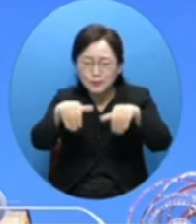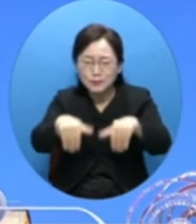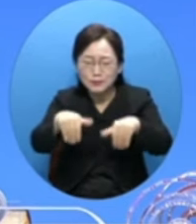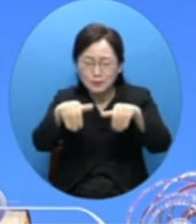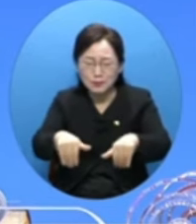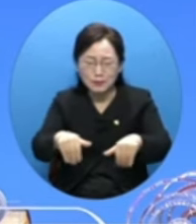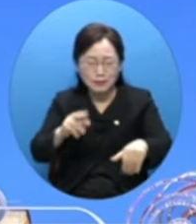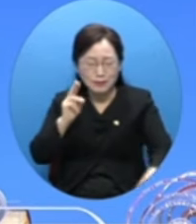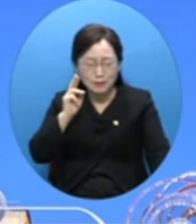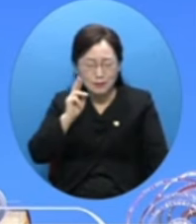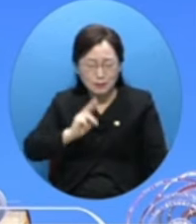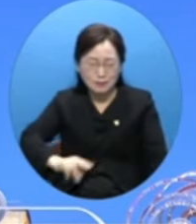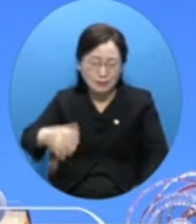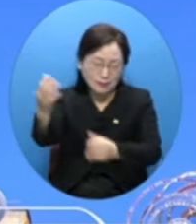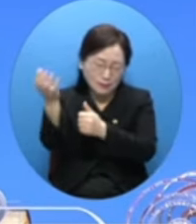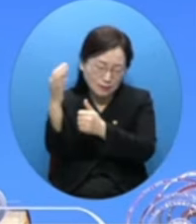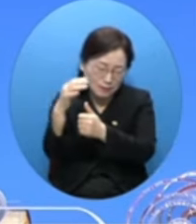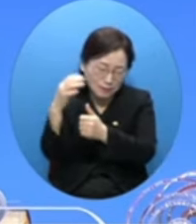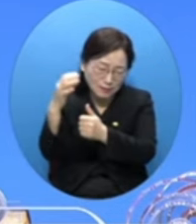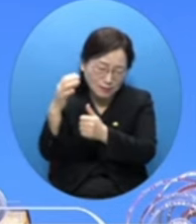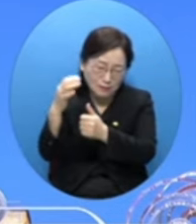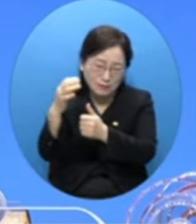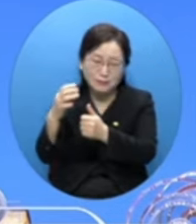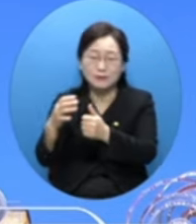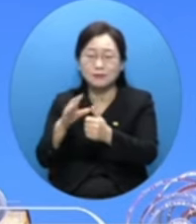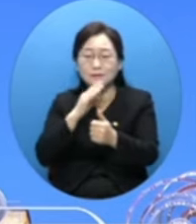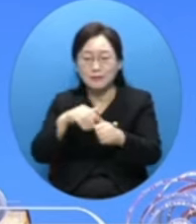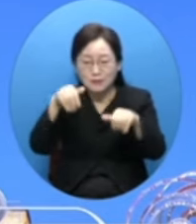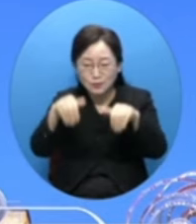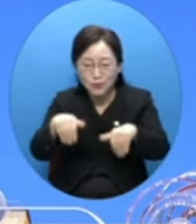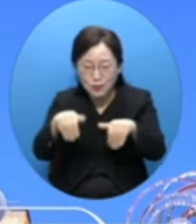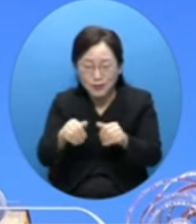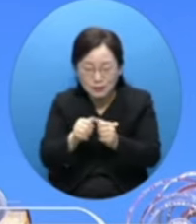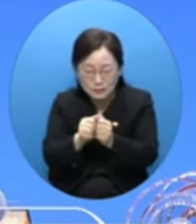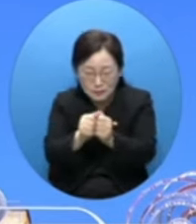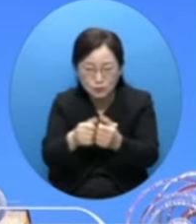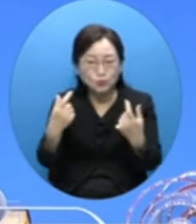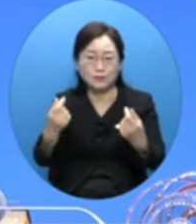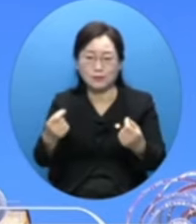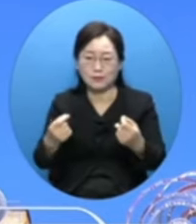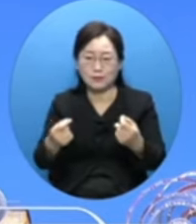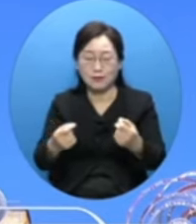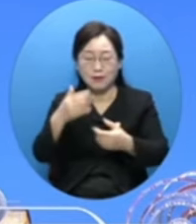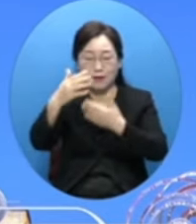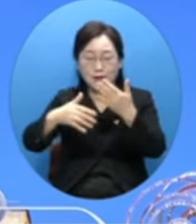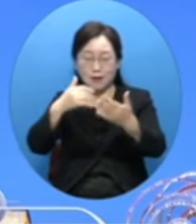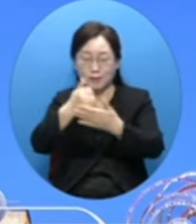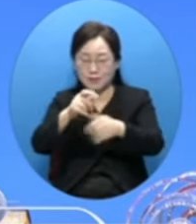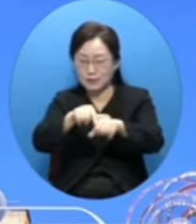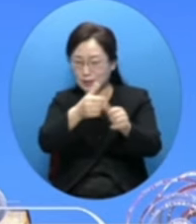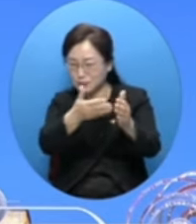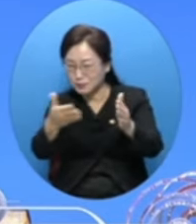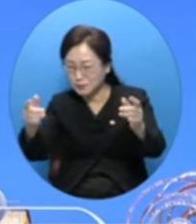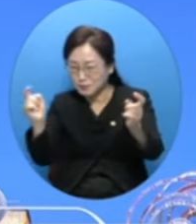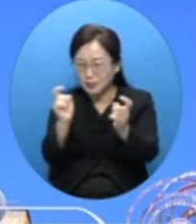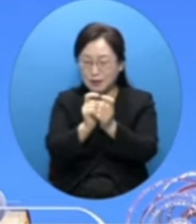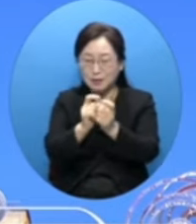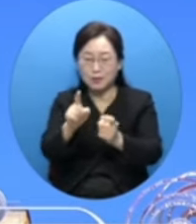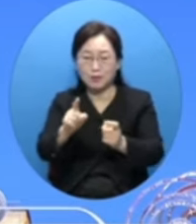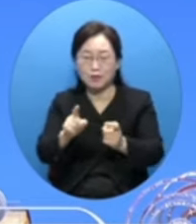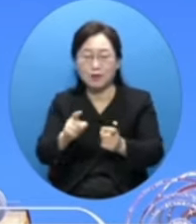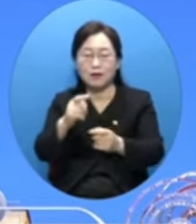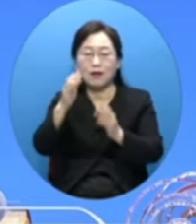없는 핍박을 받으면서 노예 생활을 했습니다. 하나님께서 때가 되어서 저들의 부르짖음을 들으시고 모세를